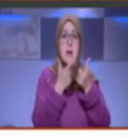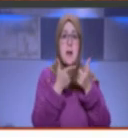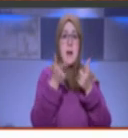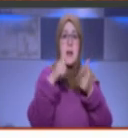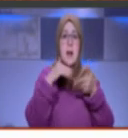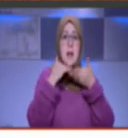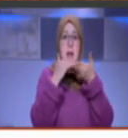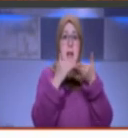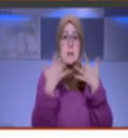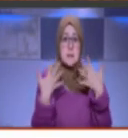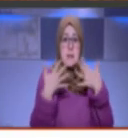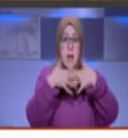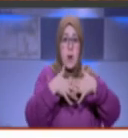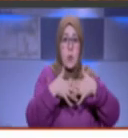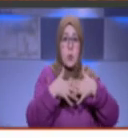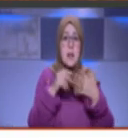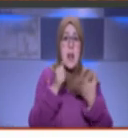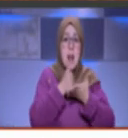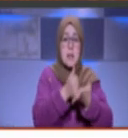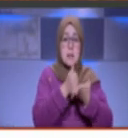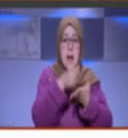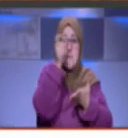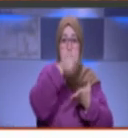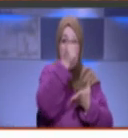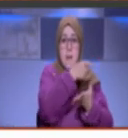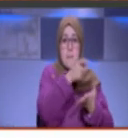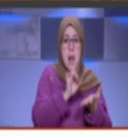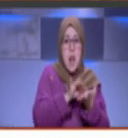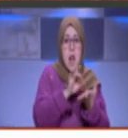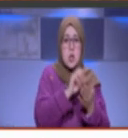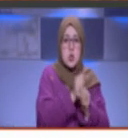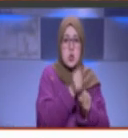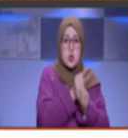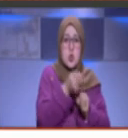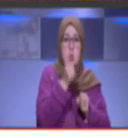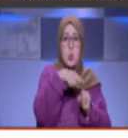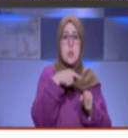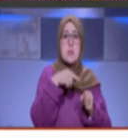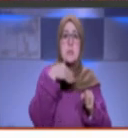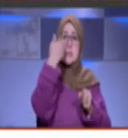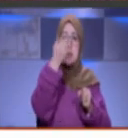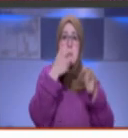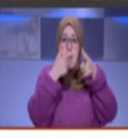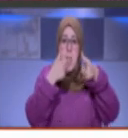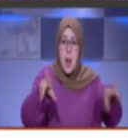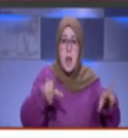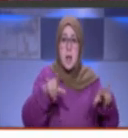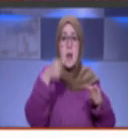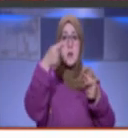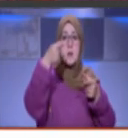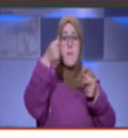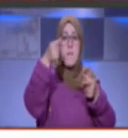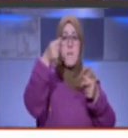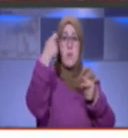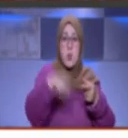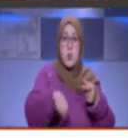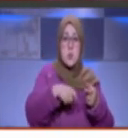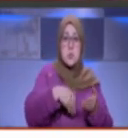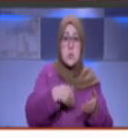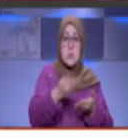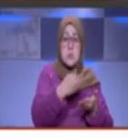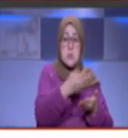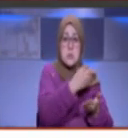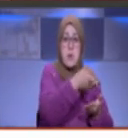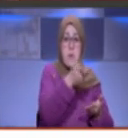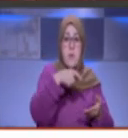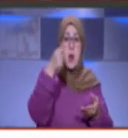المنتظمة المتضررة، إذ سيتم الإعلان عن آلية صرف المنحة بما يضمن عدم وجود أي تكدس أو